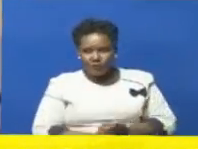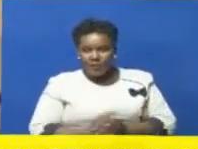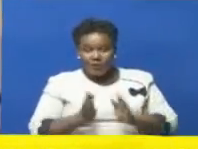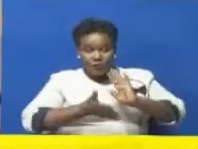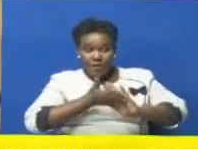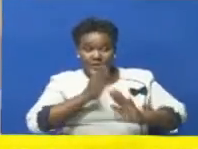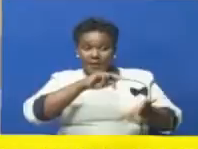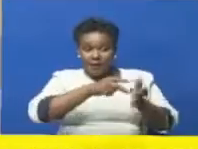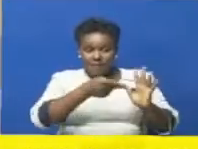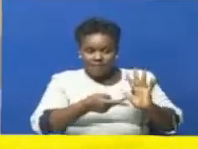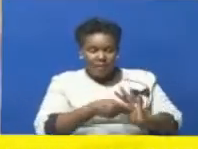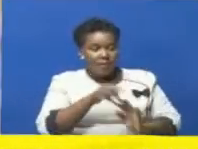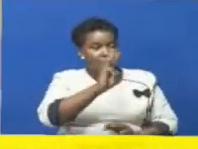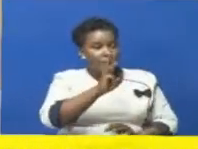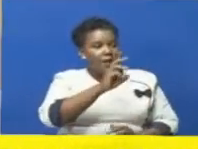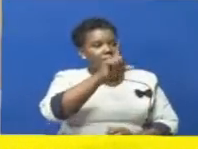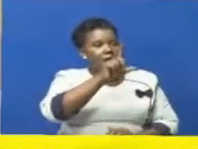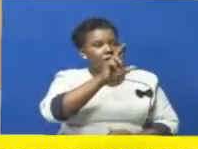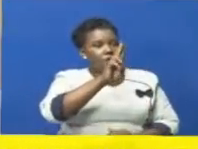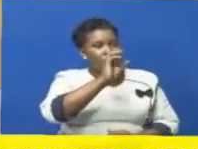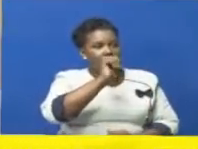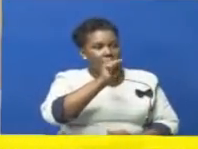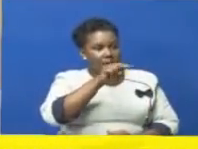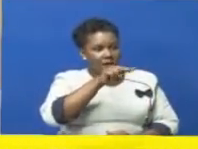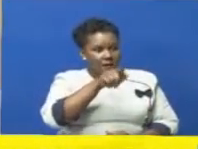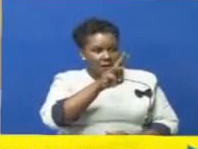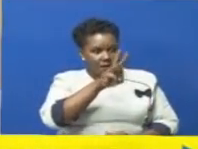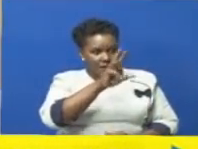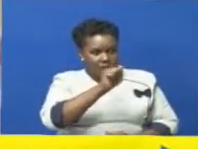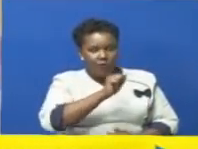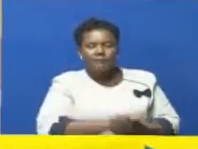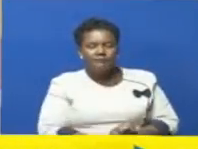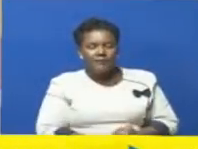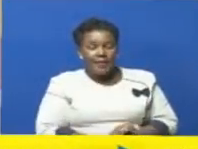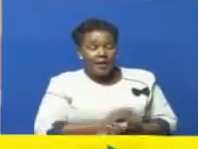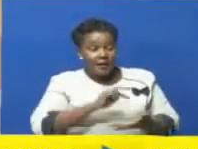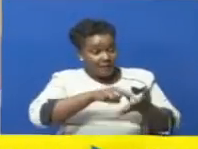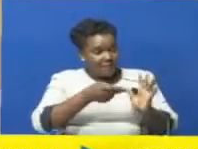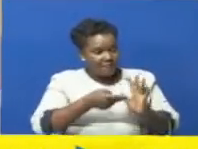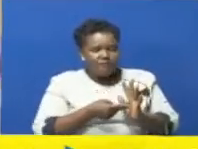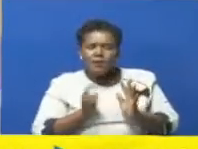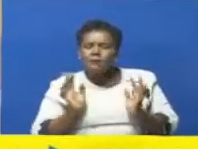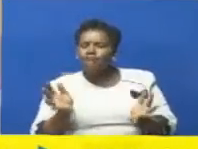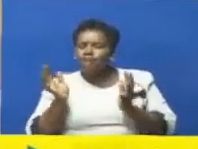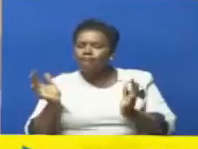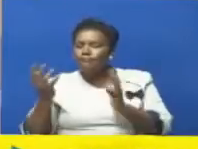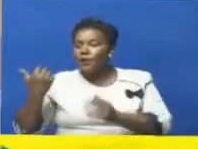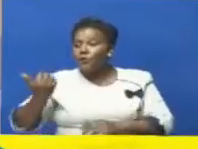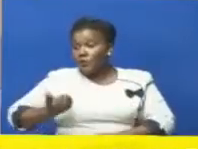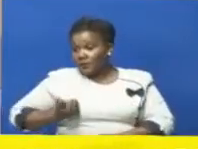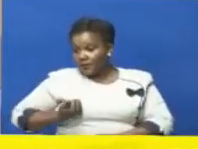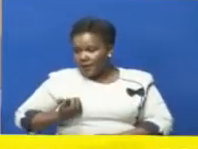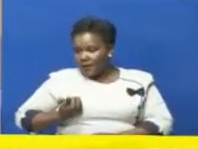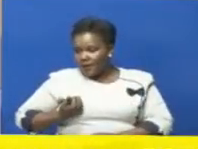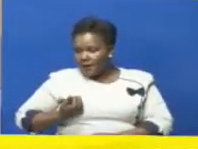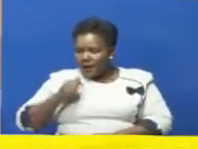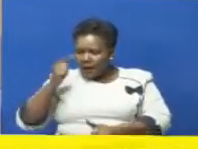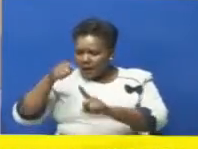Ruangwa. Tumeanza kampeni kwa ajili ya kuongea na watoto wa kike, kujaribu